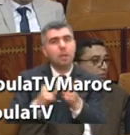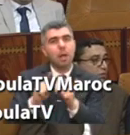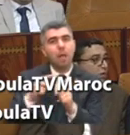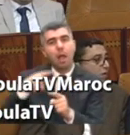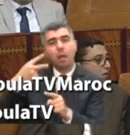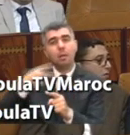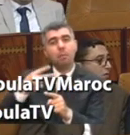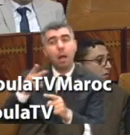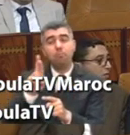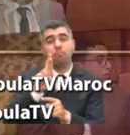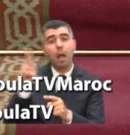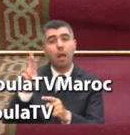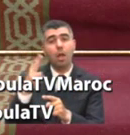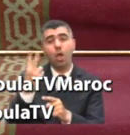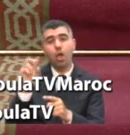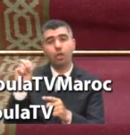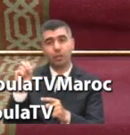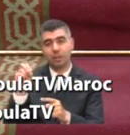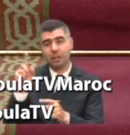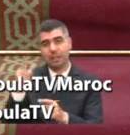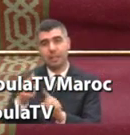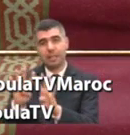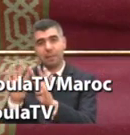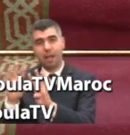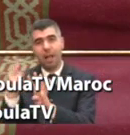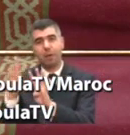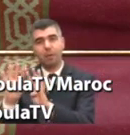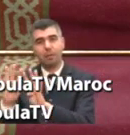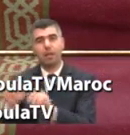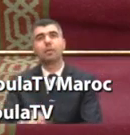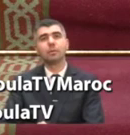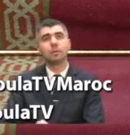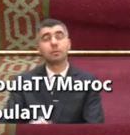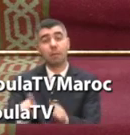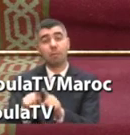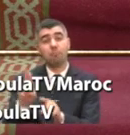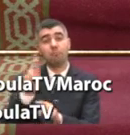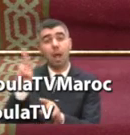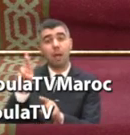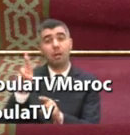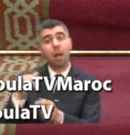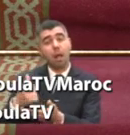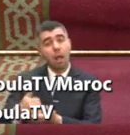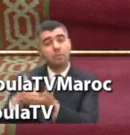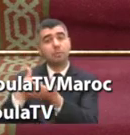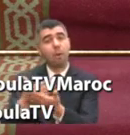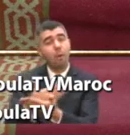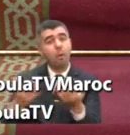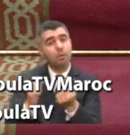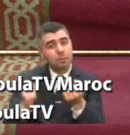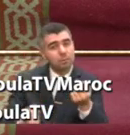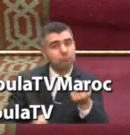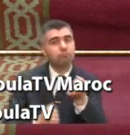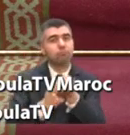ديال 20 غشت 2018 وتنزيلا للتوجيهات الملكية السامية وكذلك التفعيل ديال الرؤية